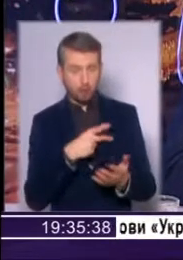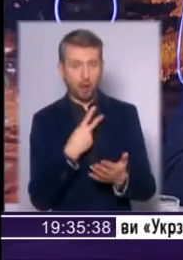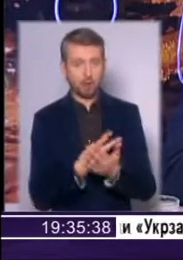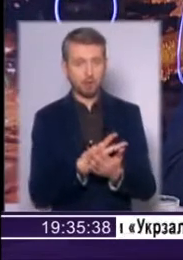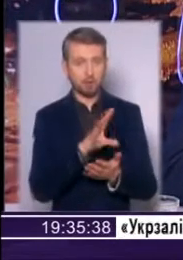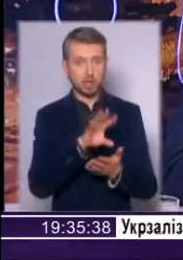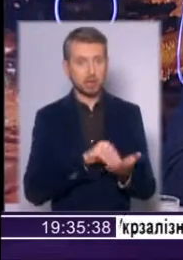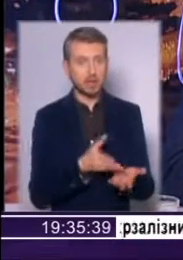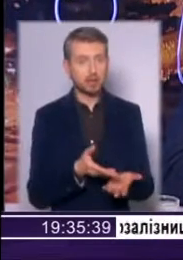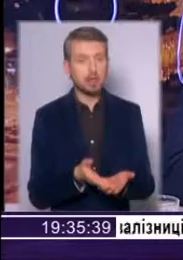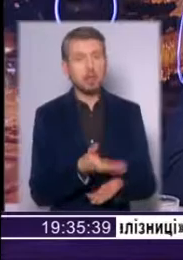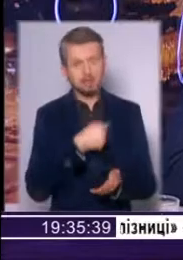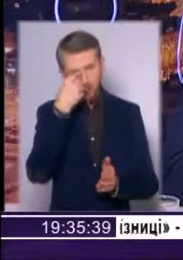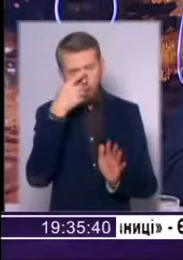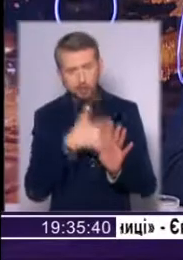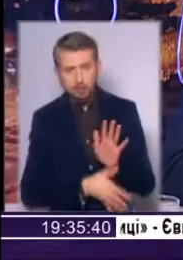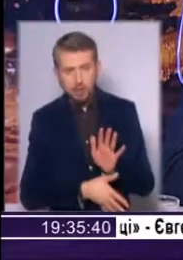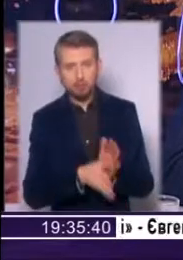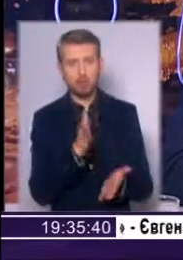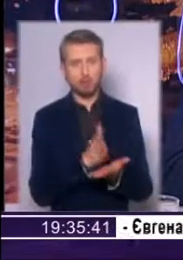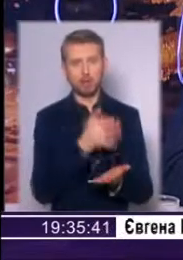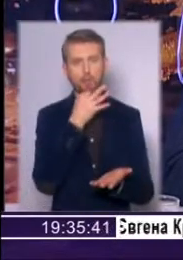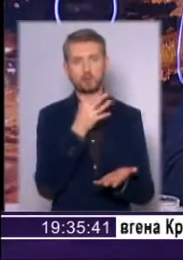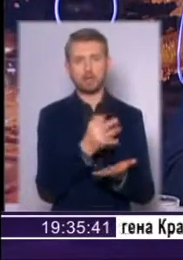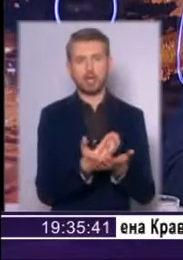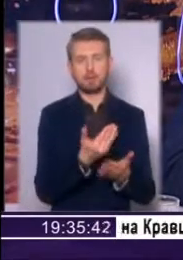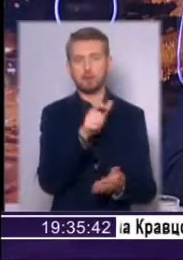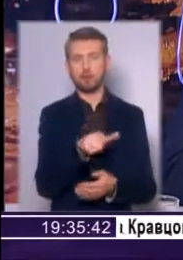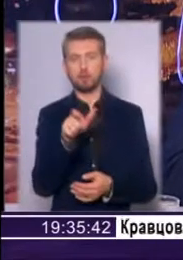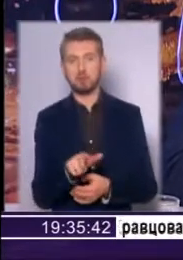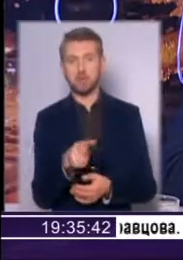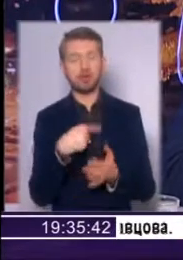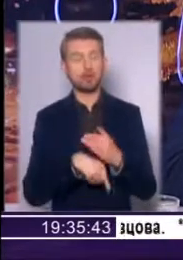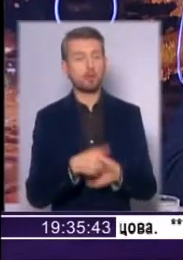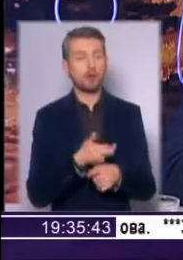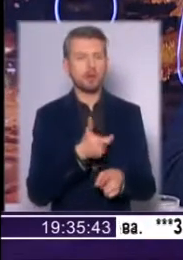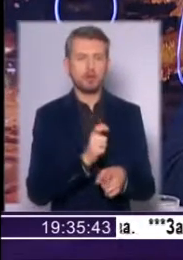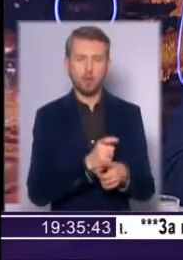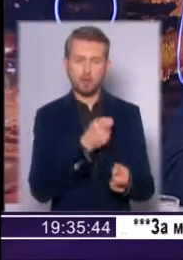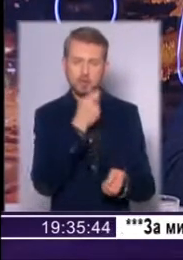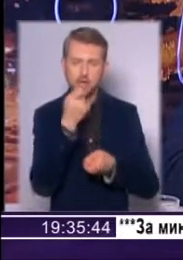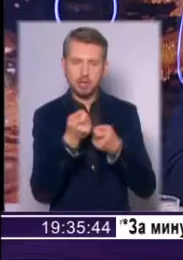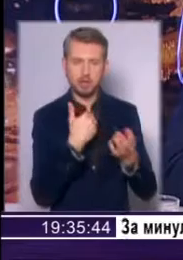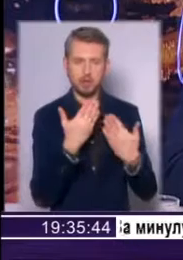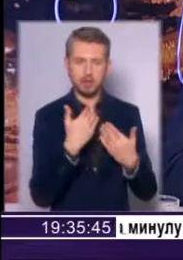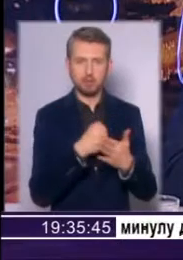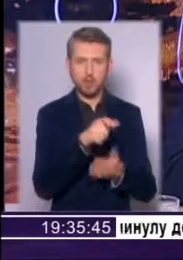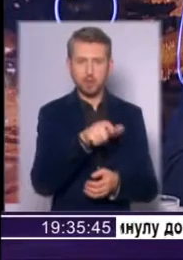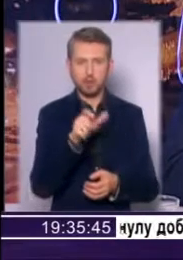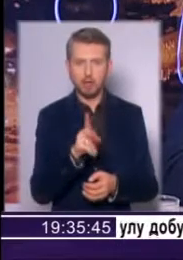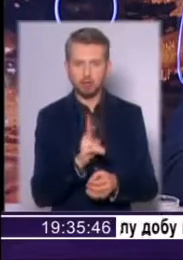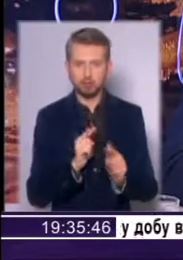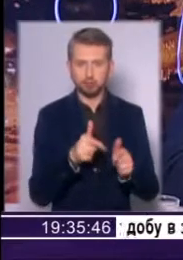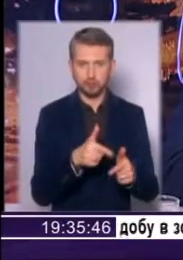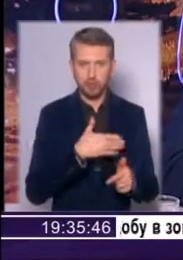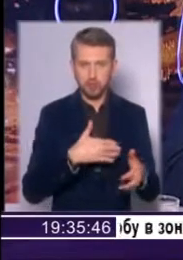ми розуміємо і несемо ту відповідальність перед виборцями своїми, тому ми дуже ретельно ставимося до тих кадрової політики і